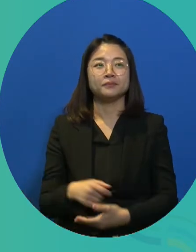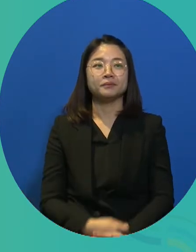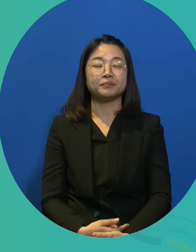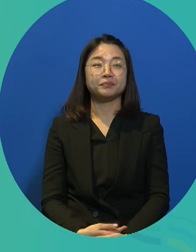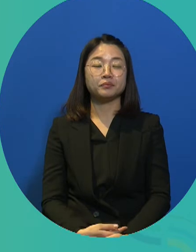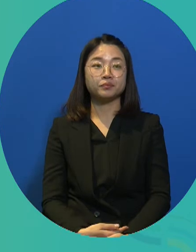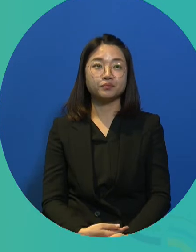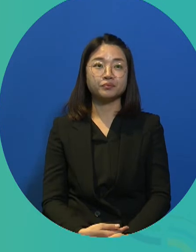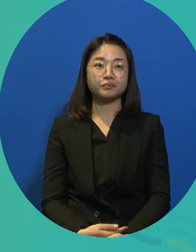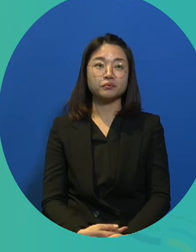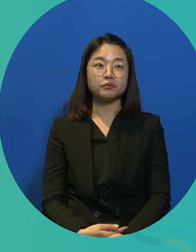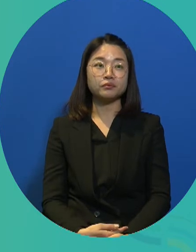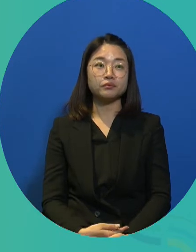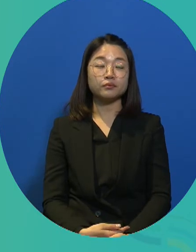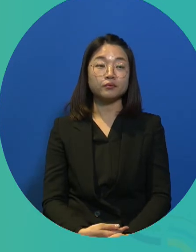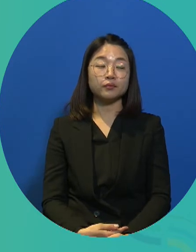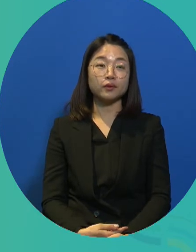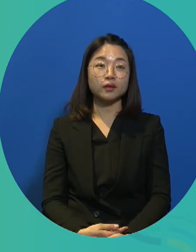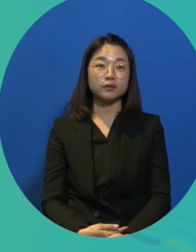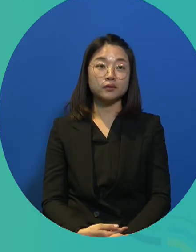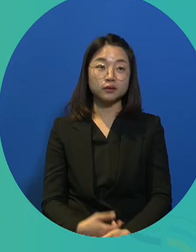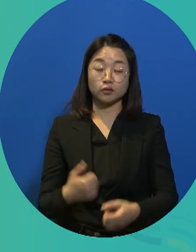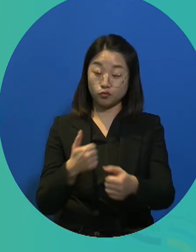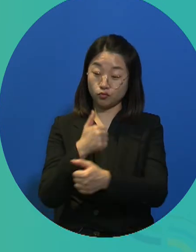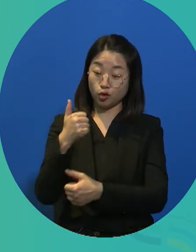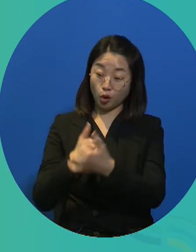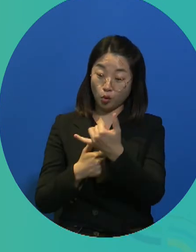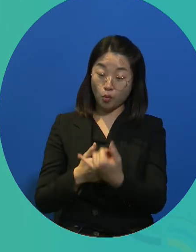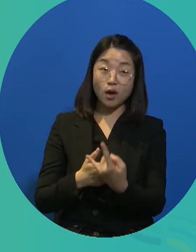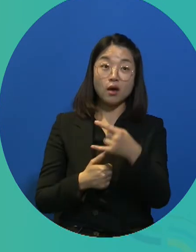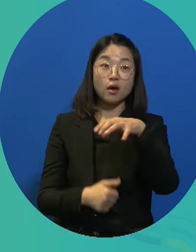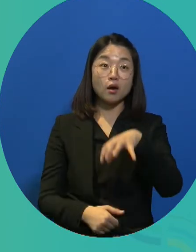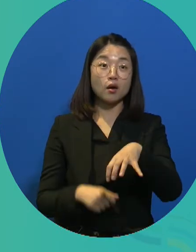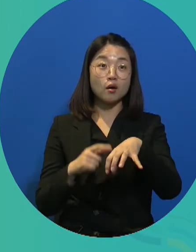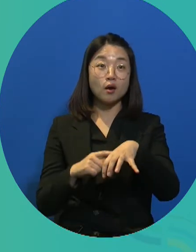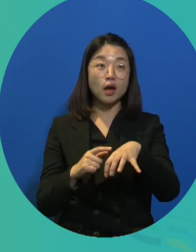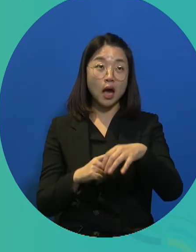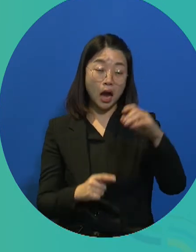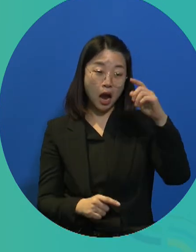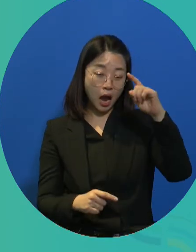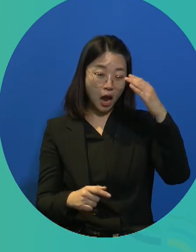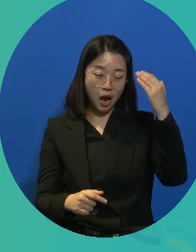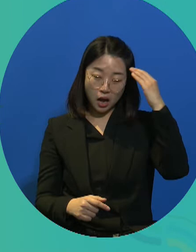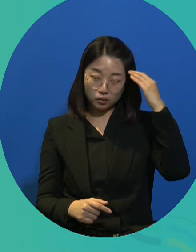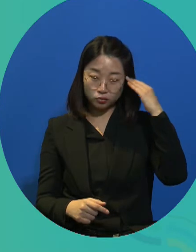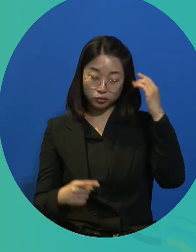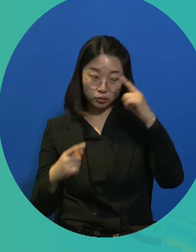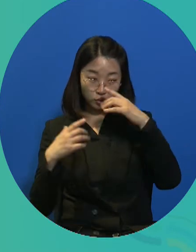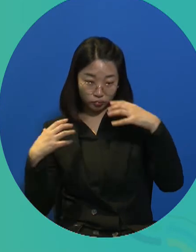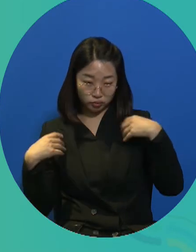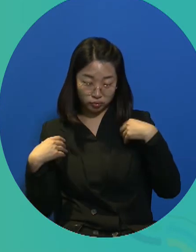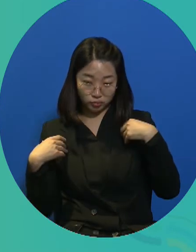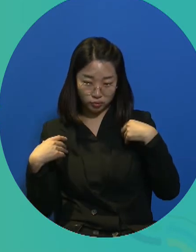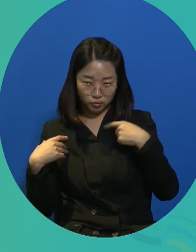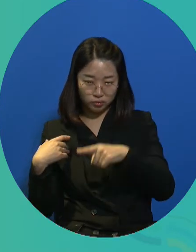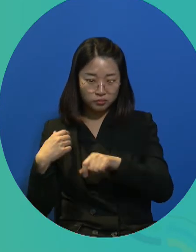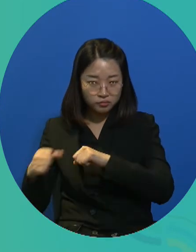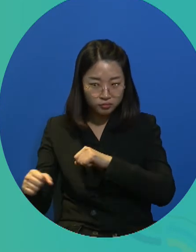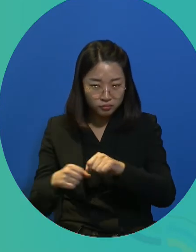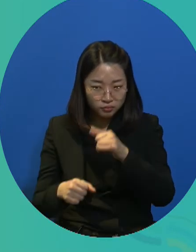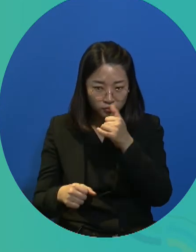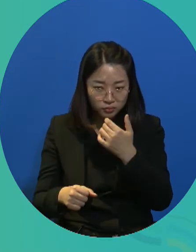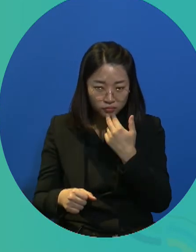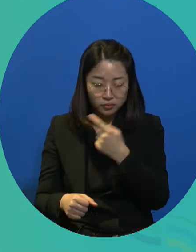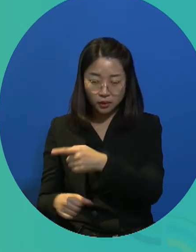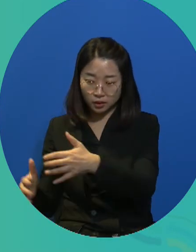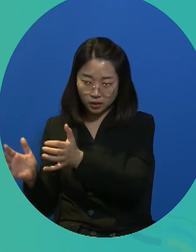또 마지막으로는 위원회의 광고 이행 여부에 대해서 한국 정부가 제대로 이행을 하고 있는지를 단체들이